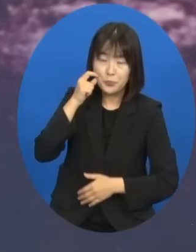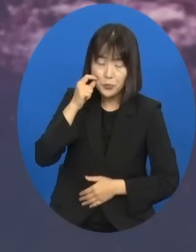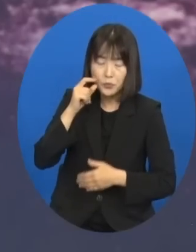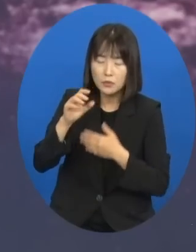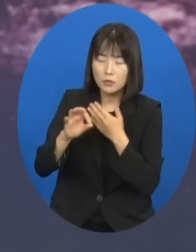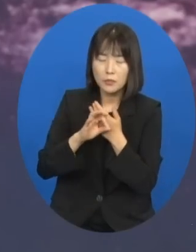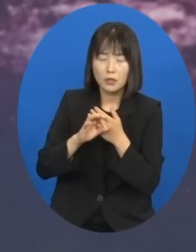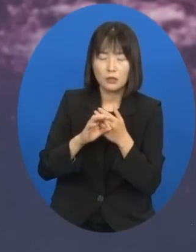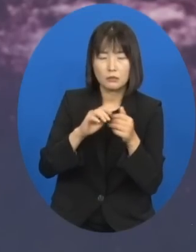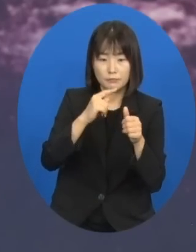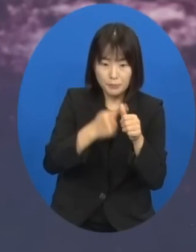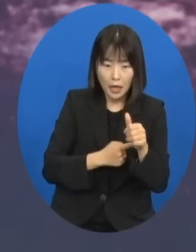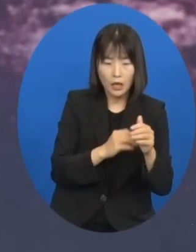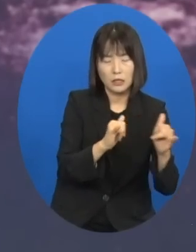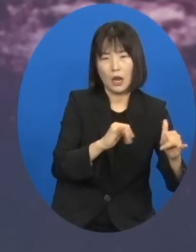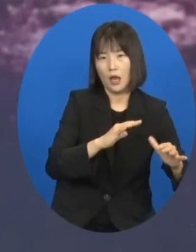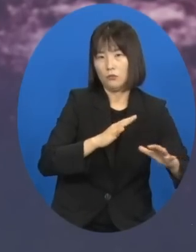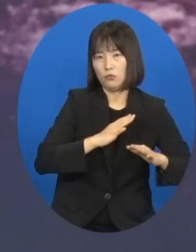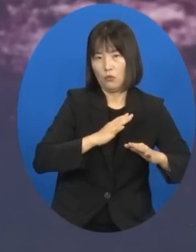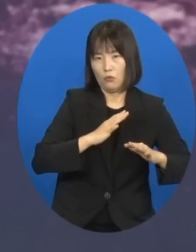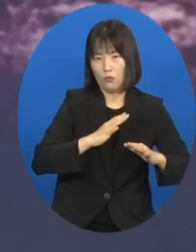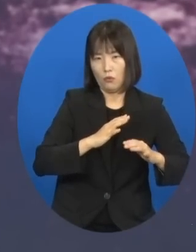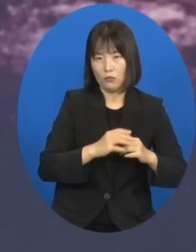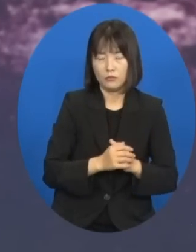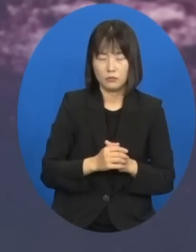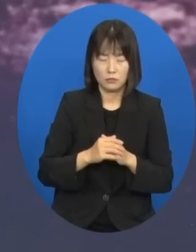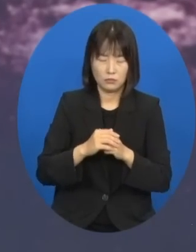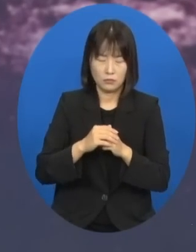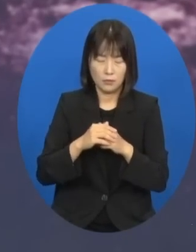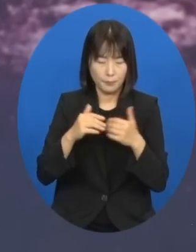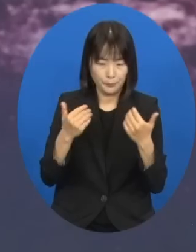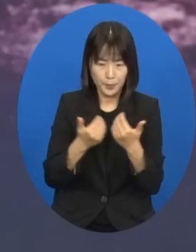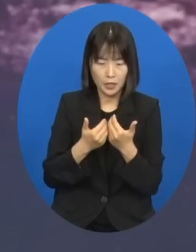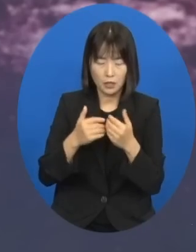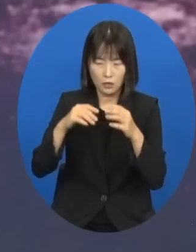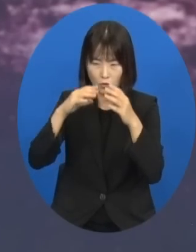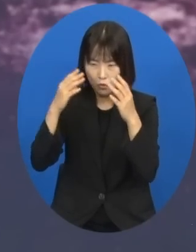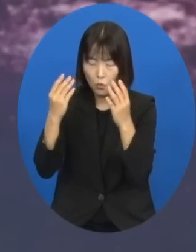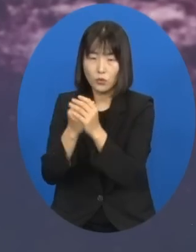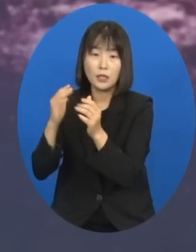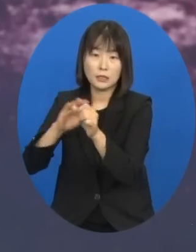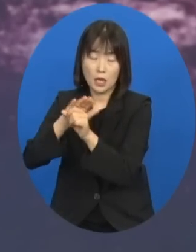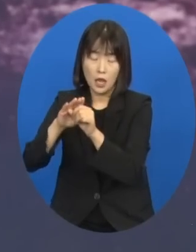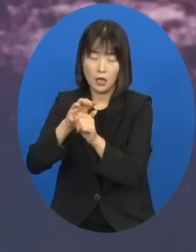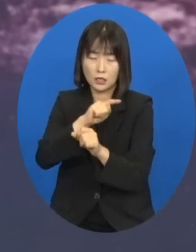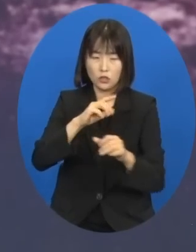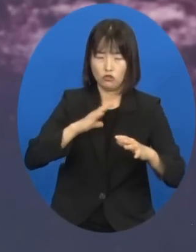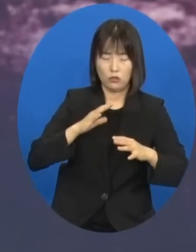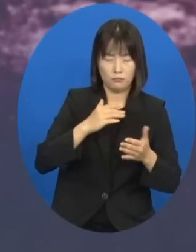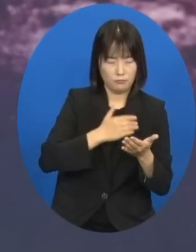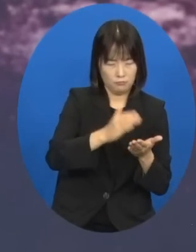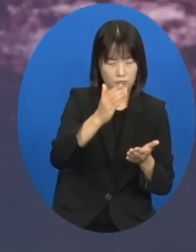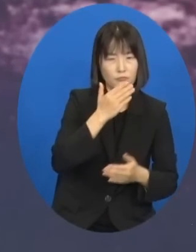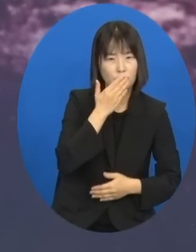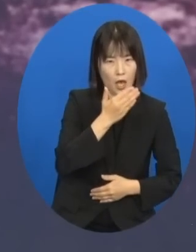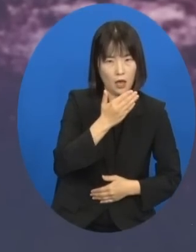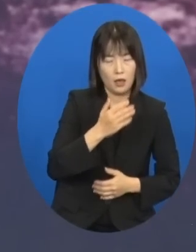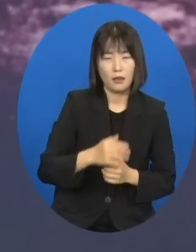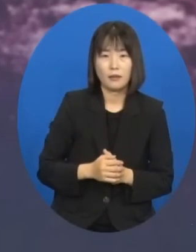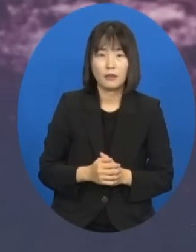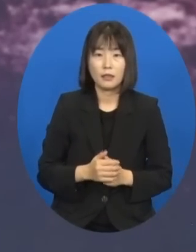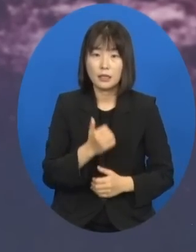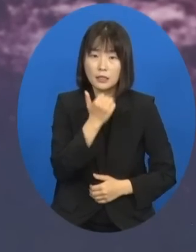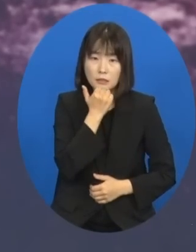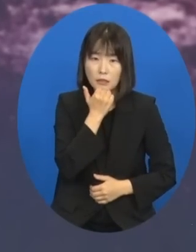반대로 온전한 그 사랑의 두려움을 내어 쫓는 것입니다. 그래서 지금 이삭의 마음에는 여전히 하나님에